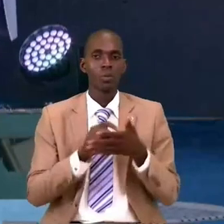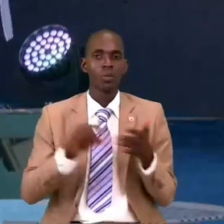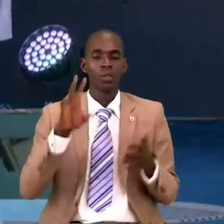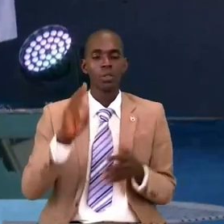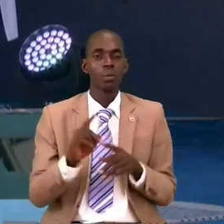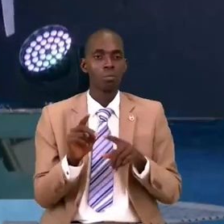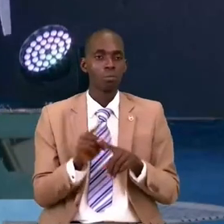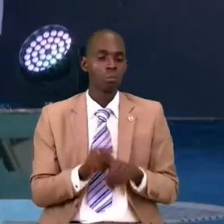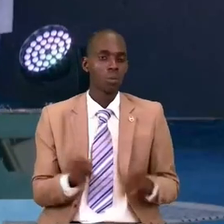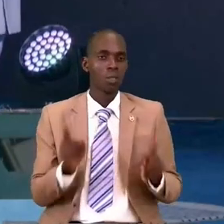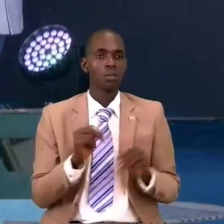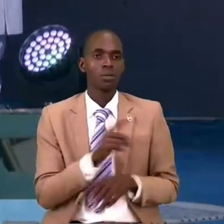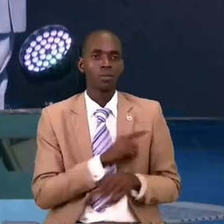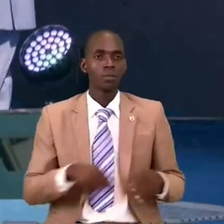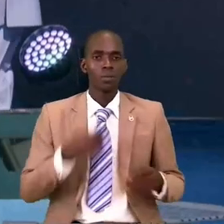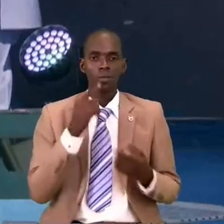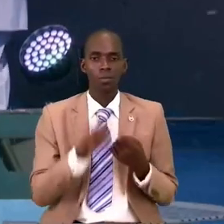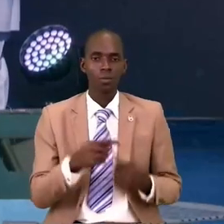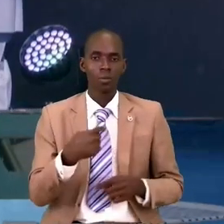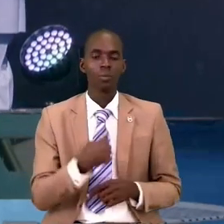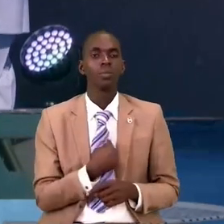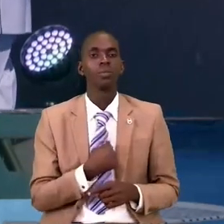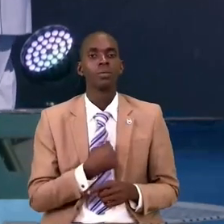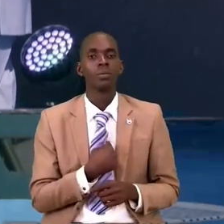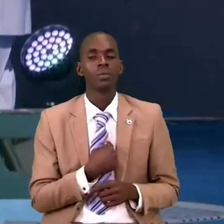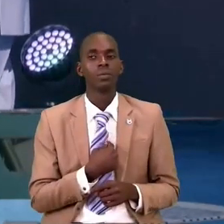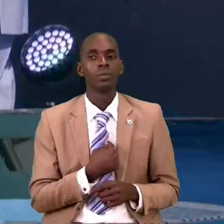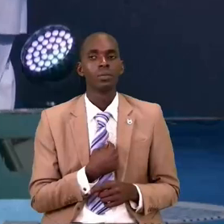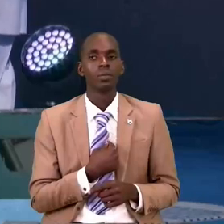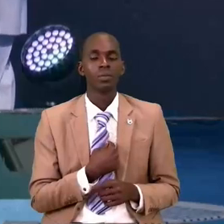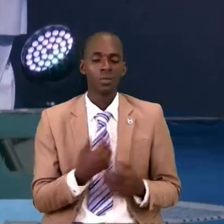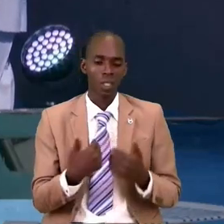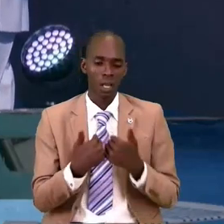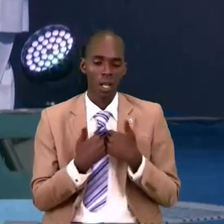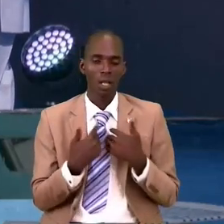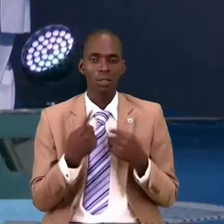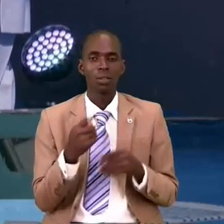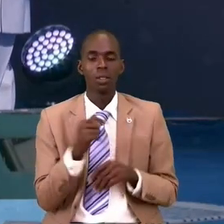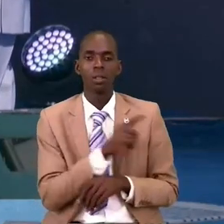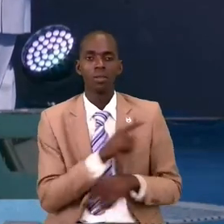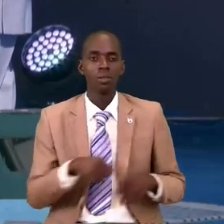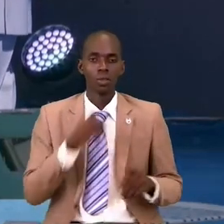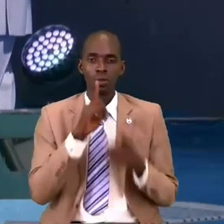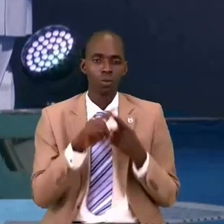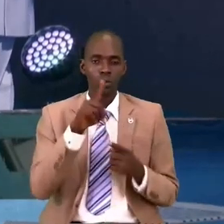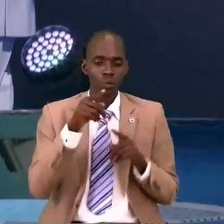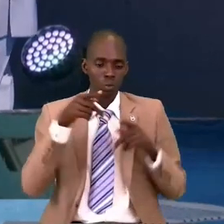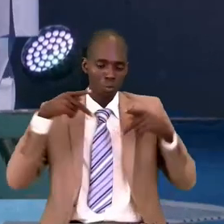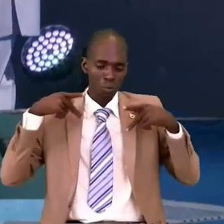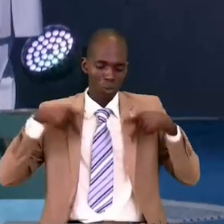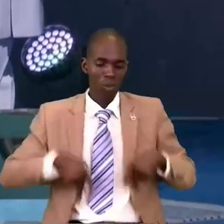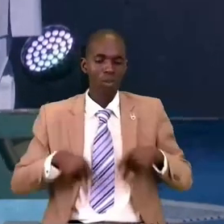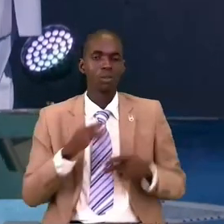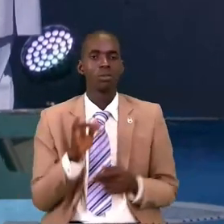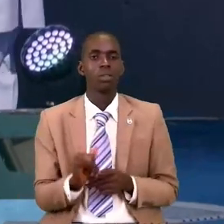que Dieu t'a parlé personnellement? Est-ce que tu as écouté la parole de Dieu, les promesses de